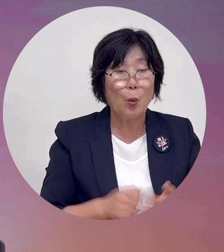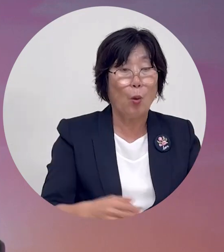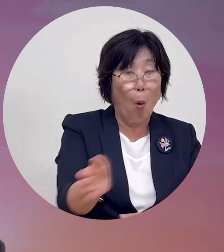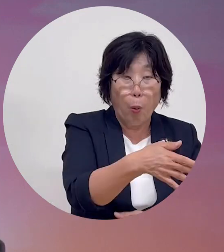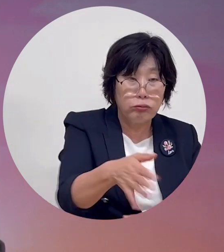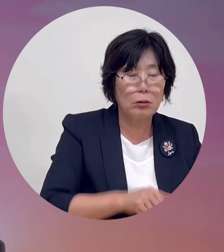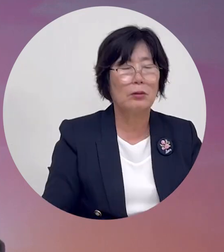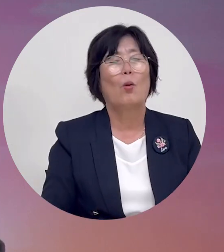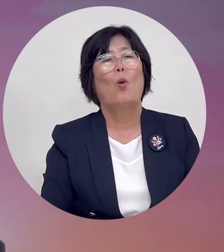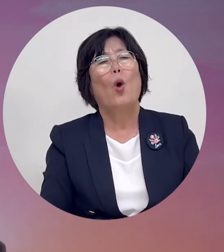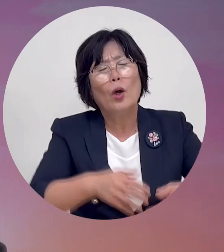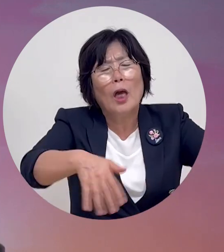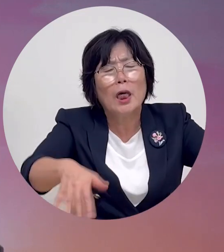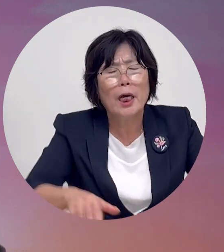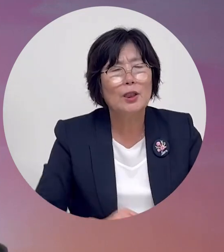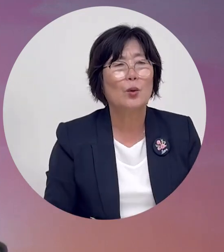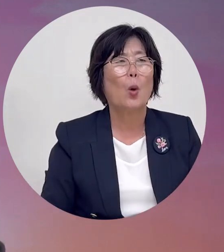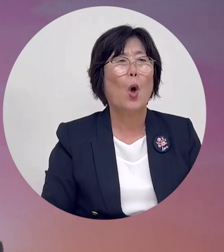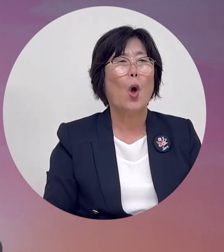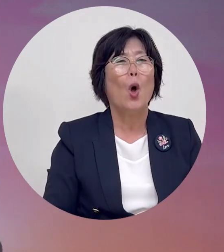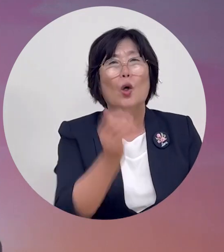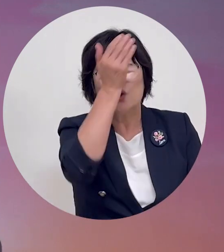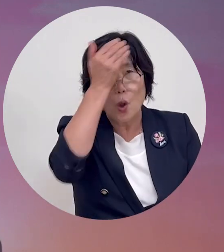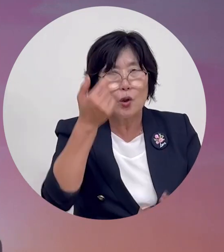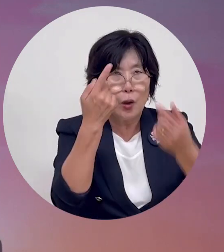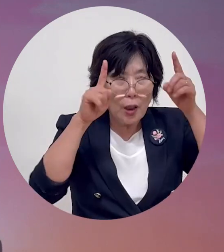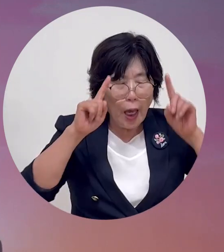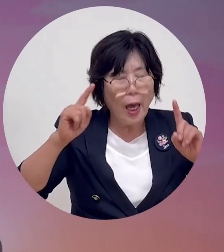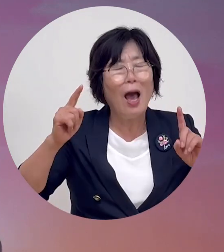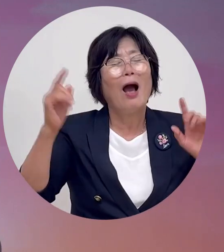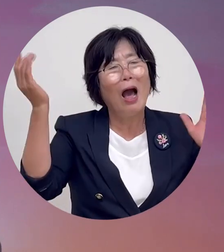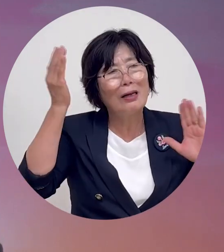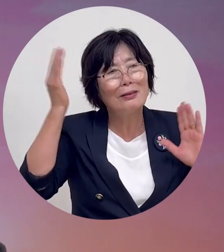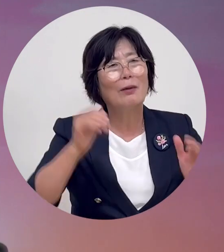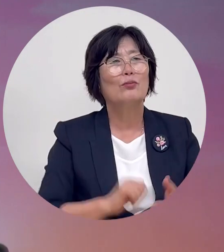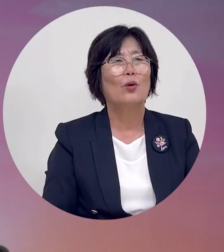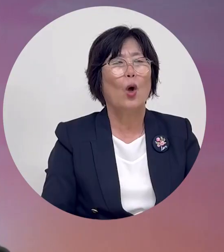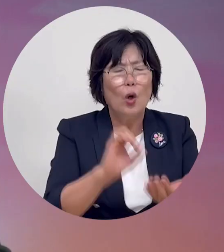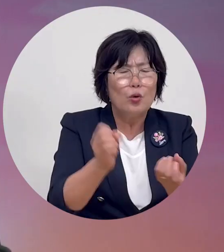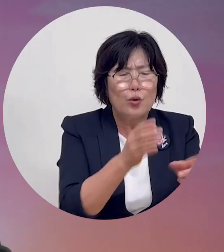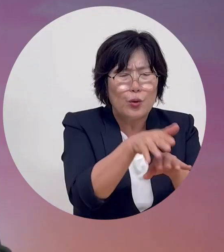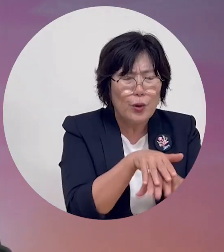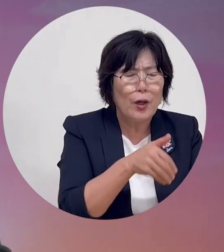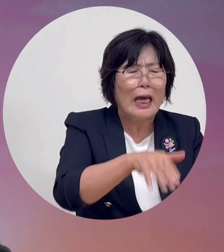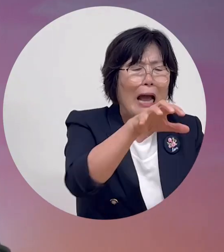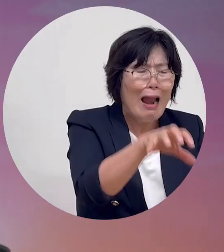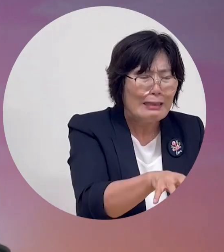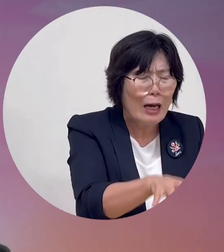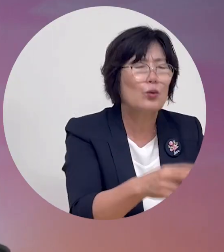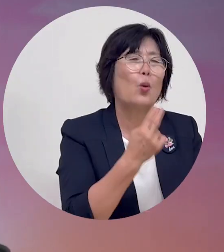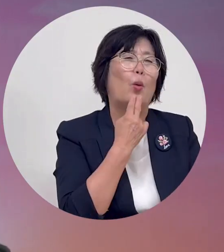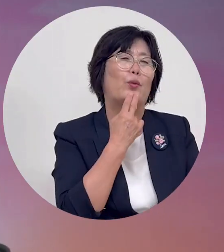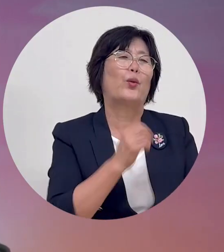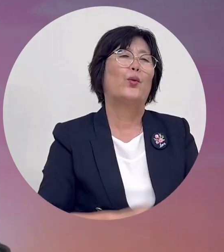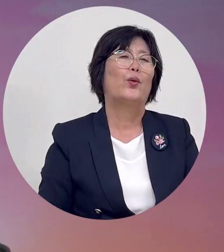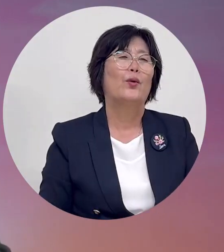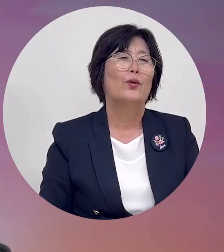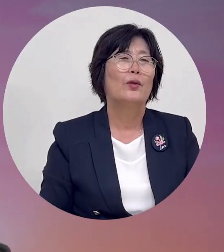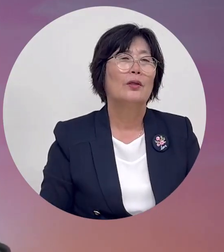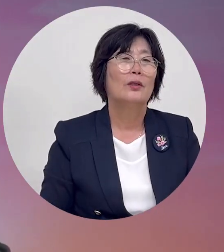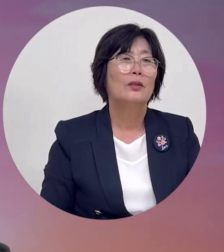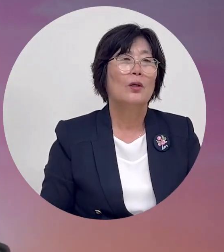약해지고. 지금 우리 청년대학부가 수련회 갈 장소가 없대요.